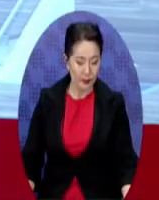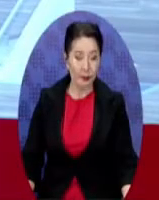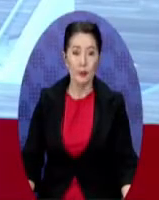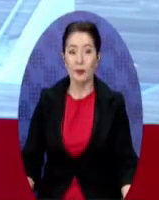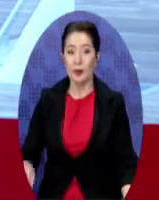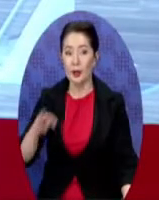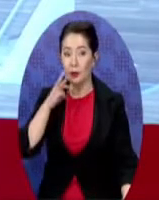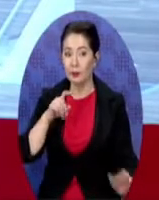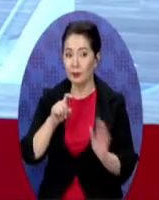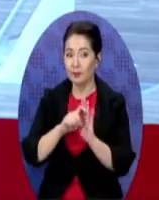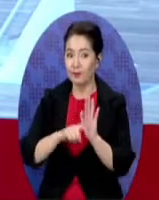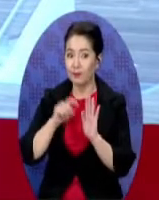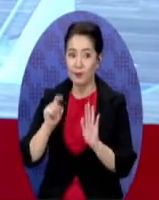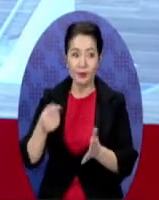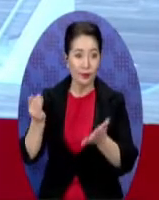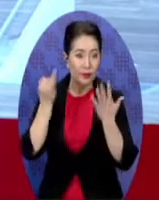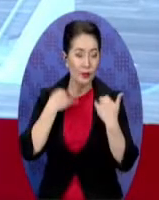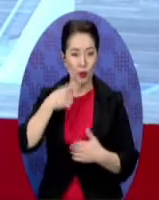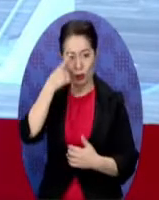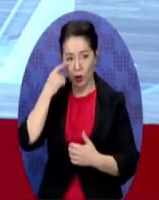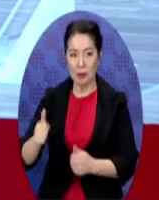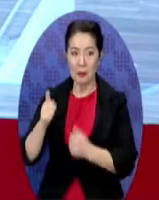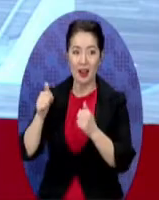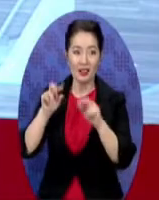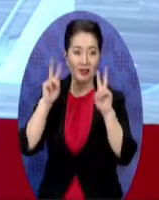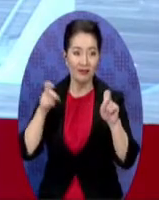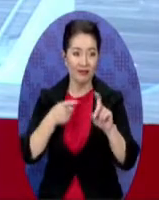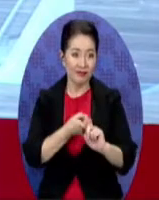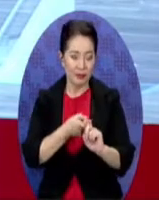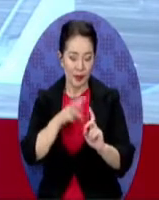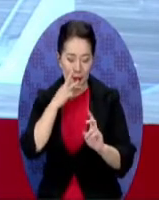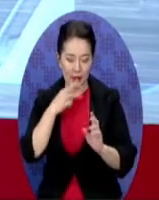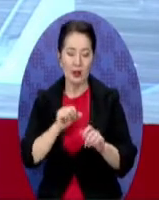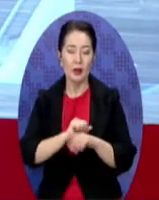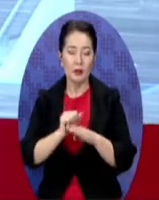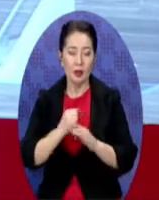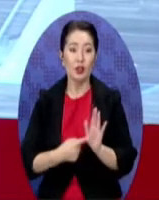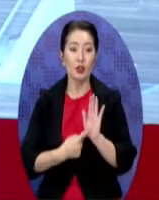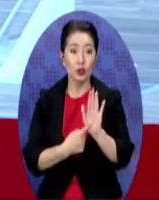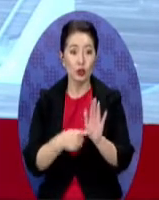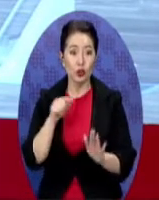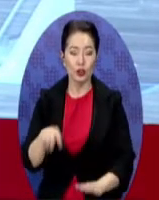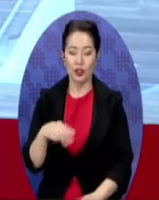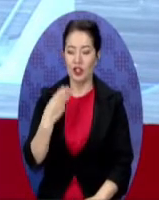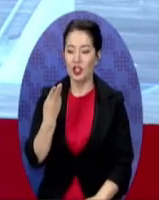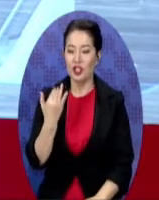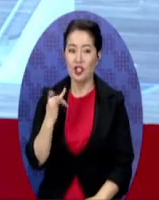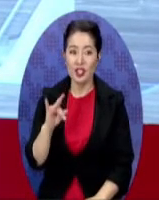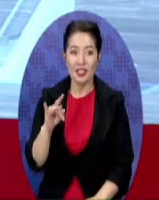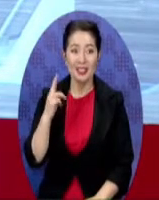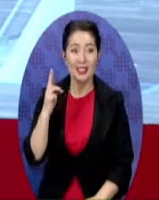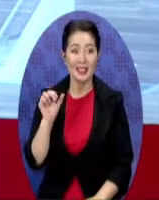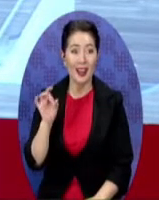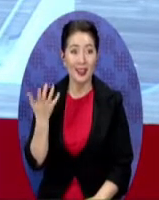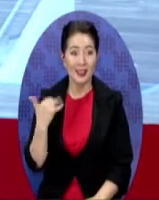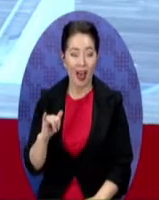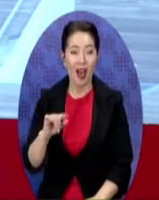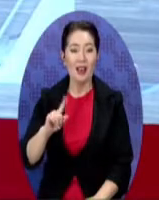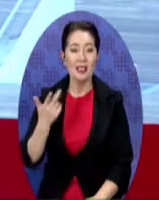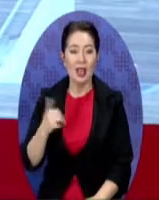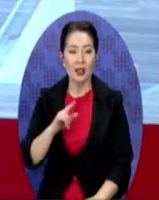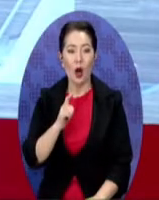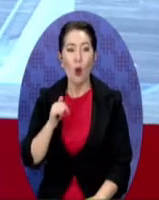Цагийн үр хөтөлбөр энэ 7 хоногт Монгол бахархал сэдвээр цурал сурвалжилгаа бэлтгэн үзүүлнэ. Өнөөдөр бид ширэн цартай задгай хөгтэй хуурийг өөрийн гараараа